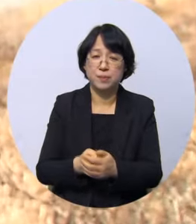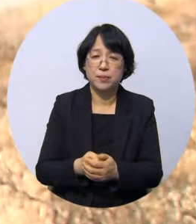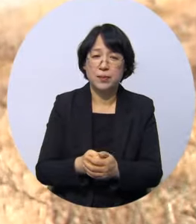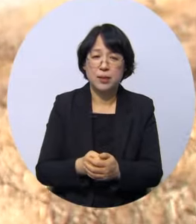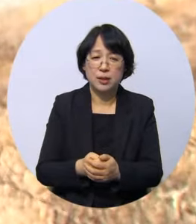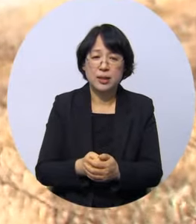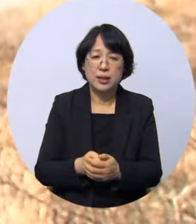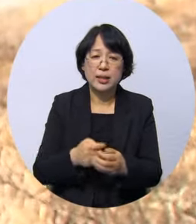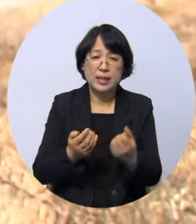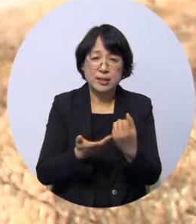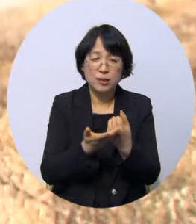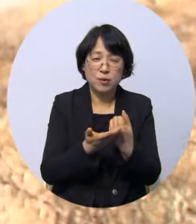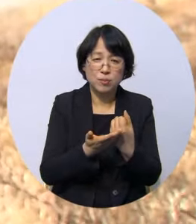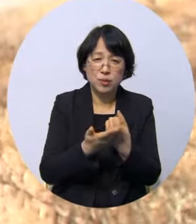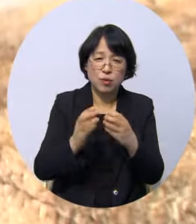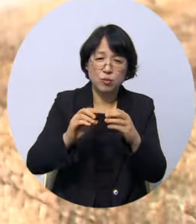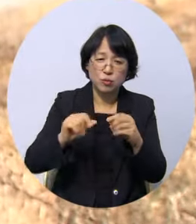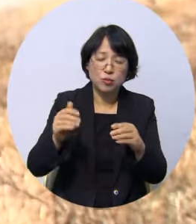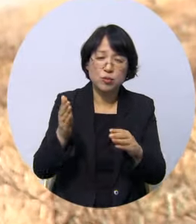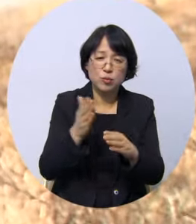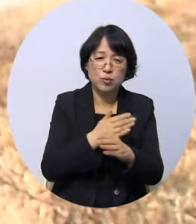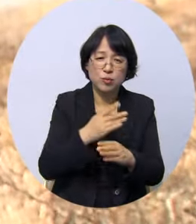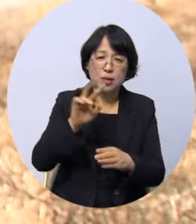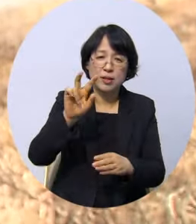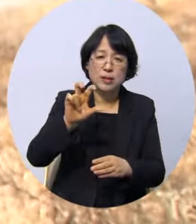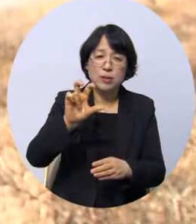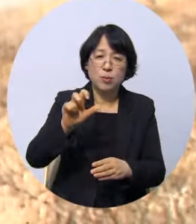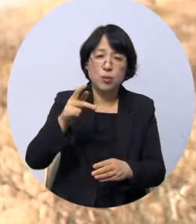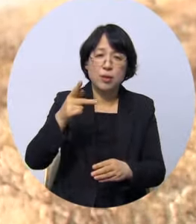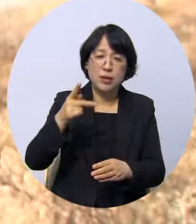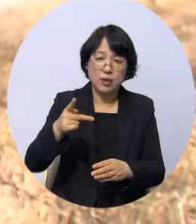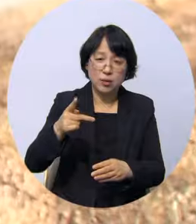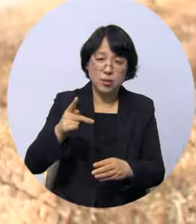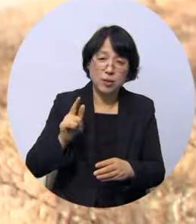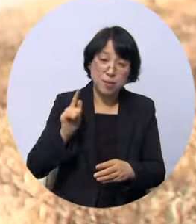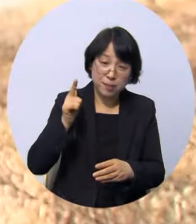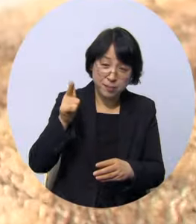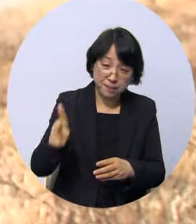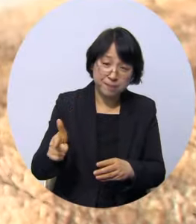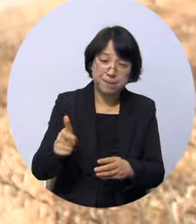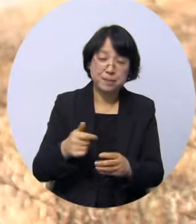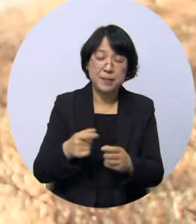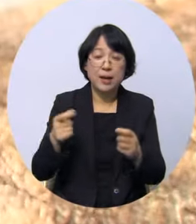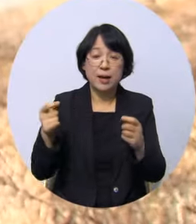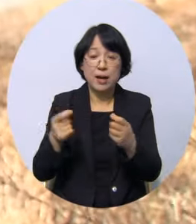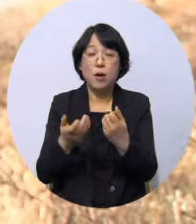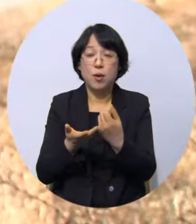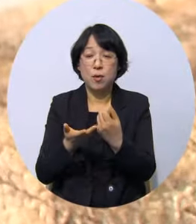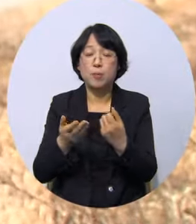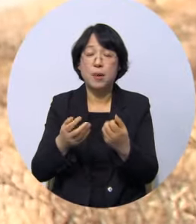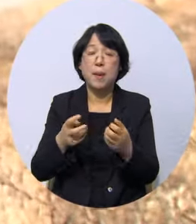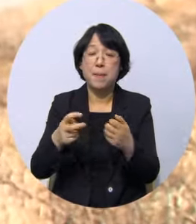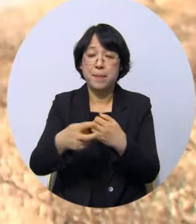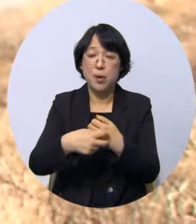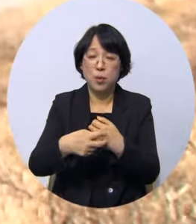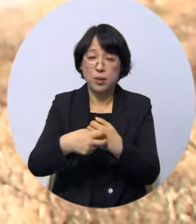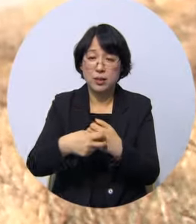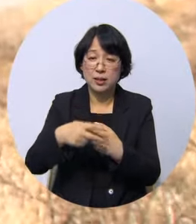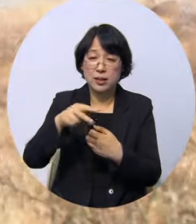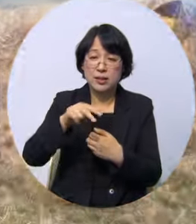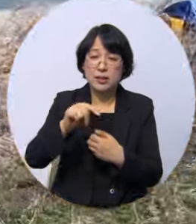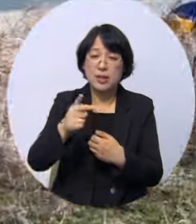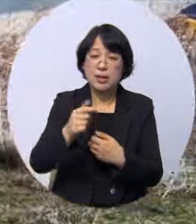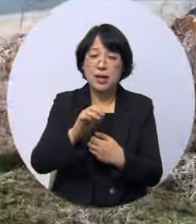대기 점도는 육지로부터 25km 떨어진 곳에 위치하고 있습니다 가장 가까운 병원은 신안군 지도에 있기